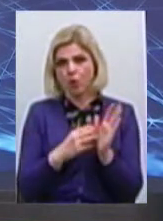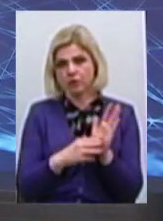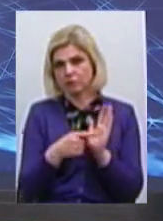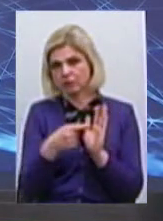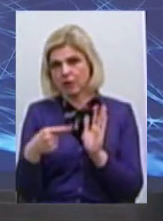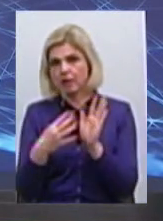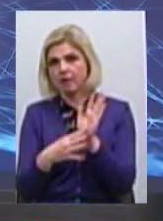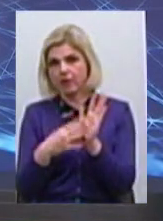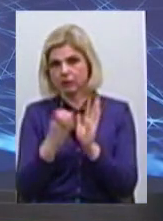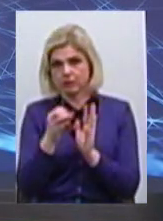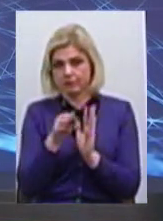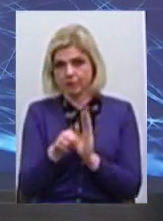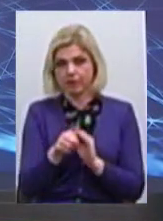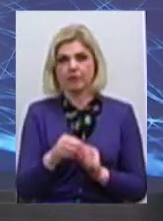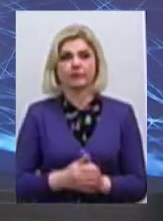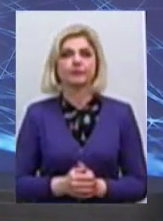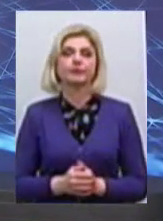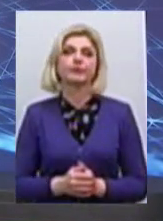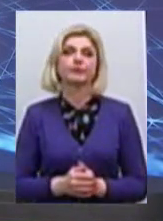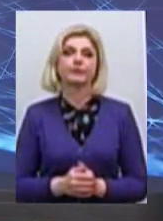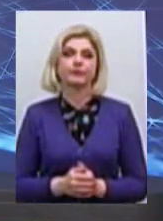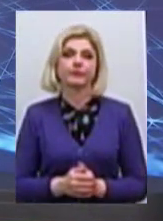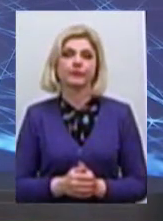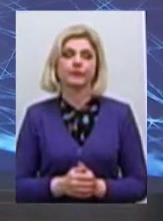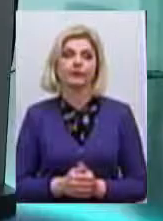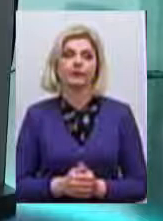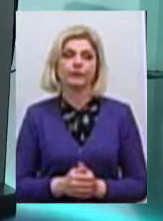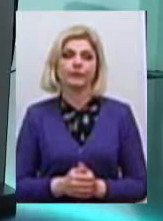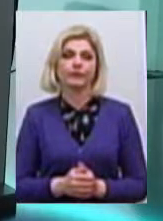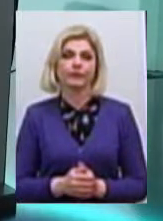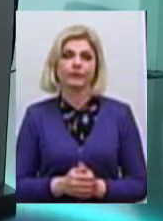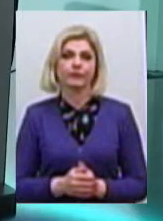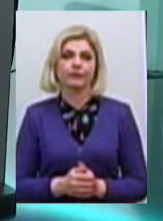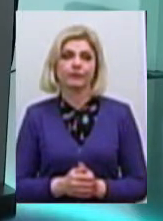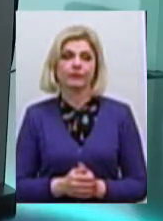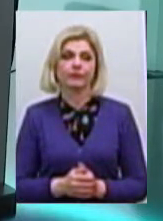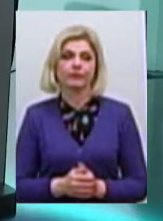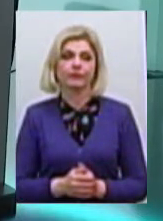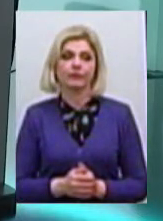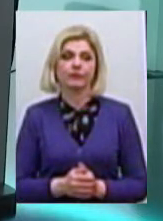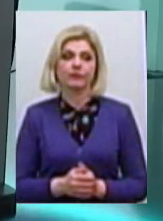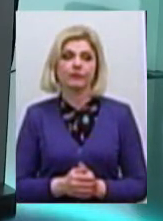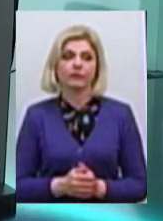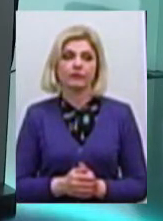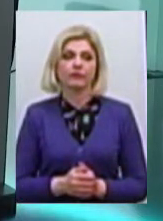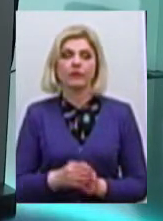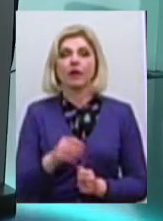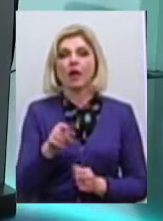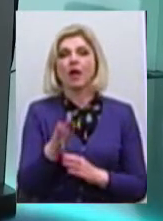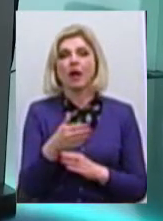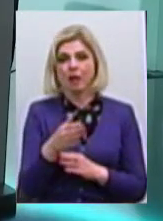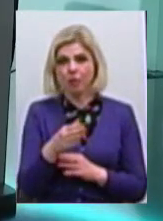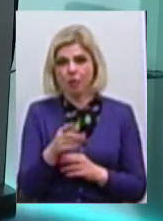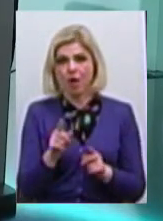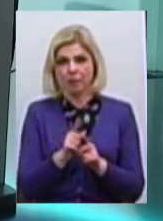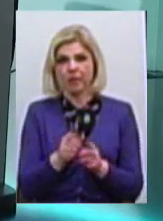80-90. Її буквально в сенсі слова вирізали з сіток,